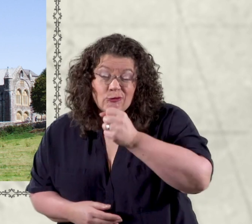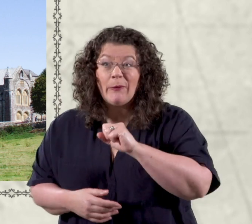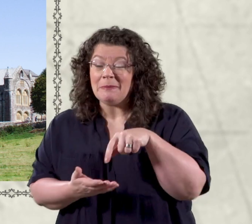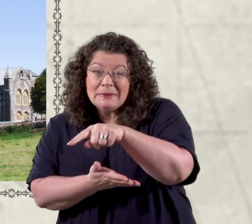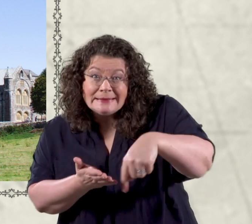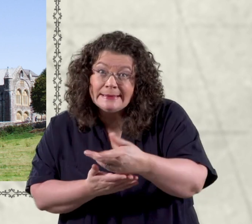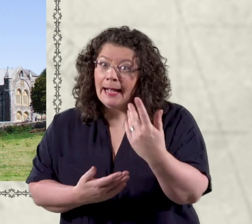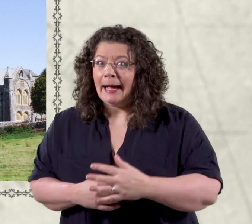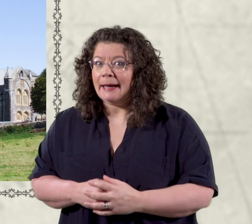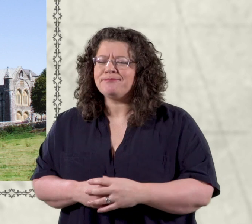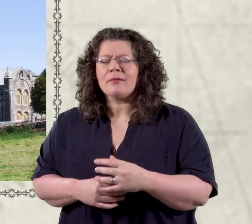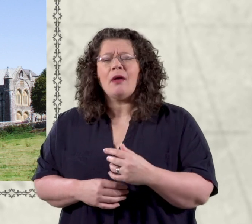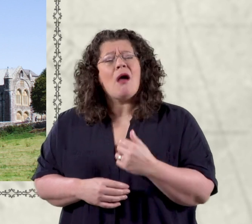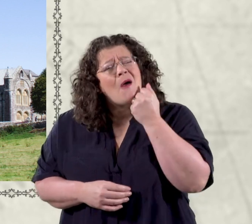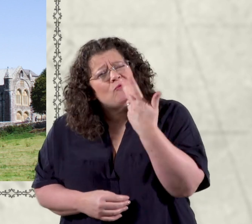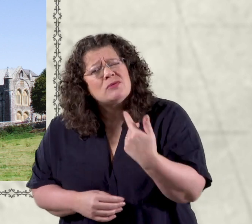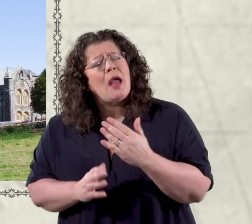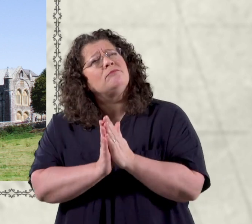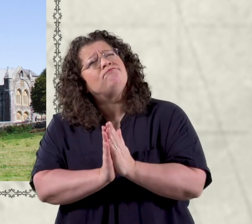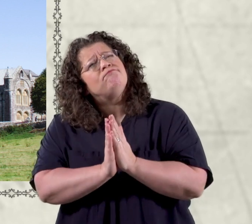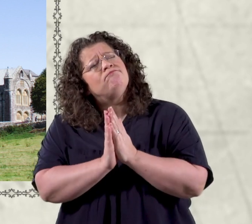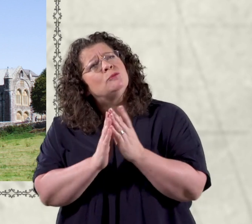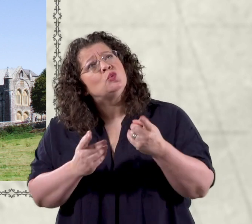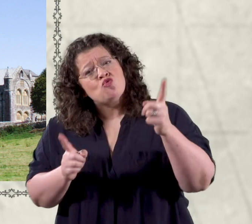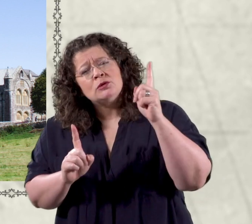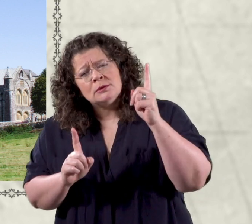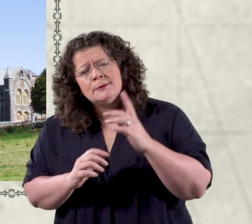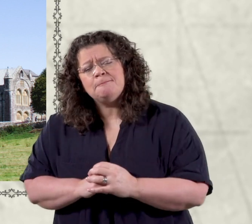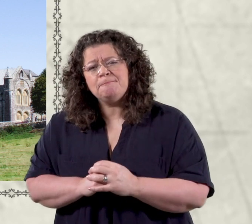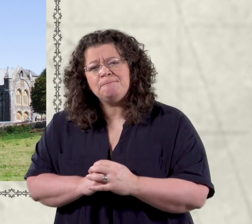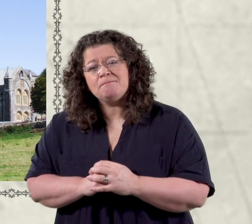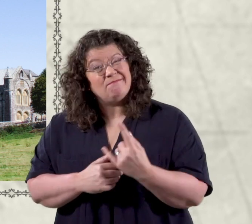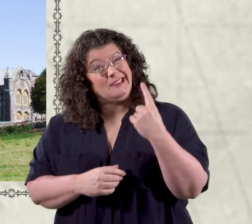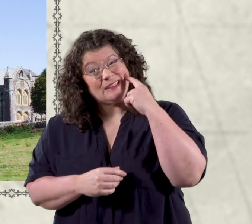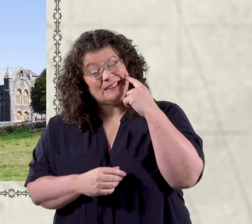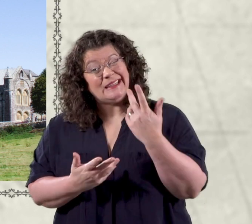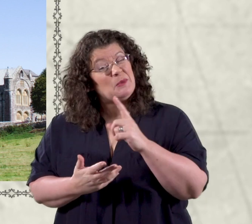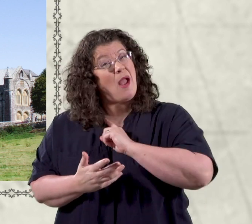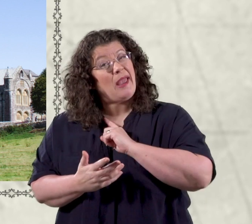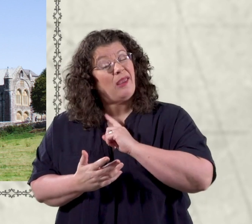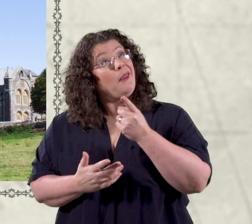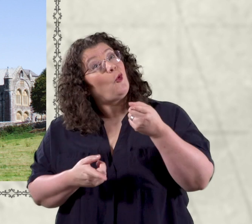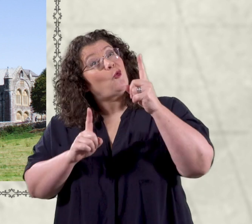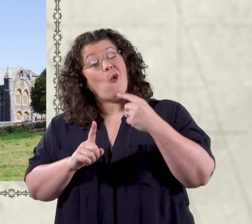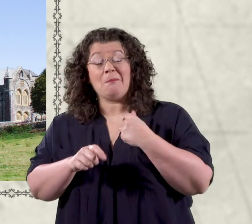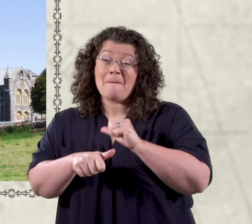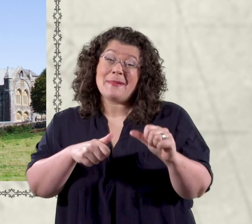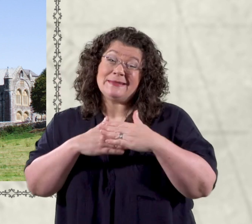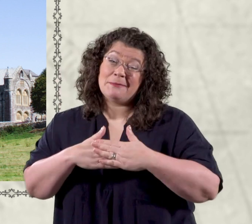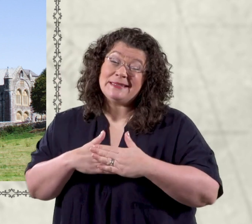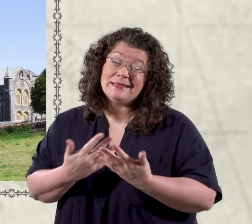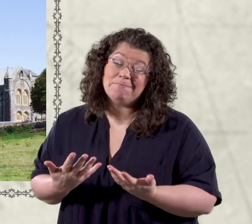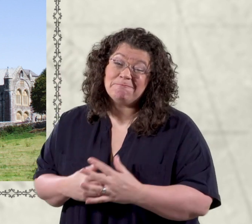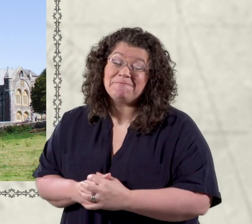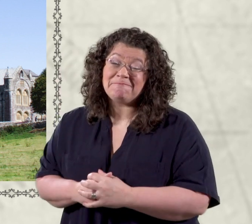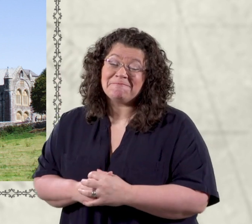diwrnod yn pregethu ac yn gweddio ar Dduw. Ac roedd hi'n hawdd iawn gwneud hynny, achos Duw oedd